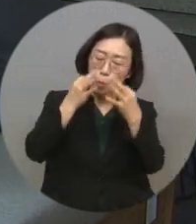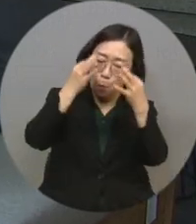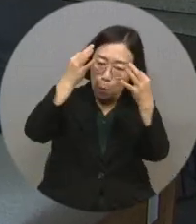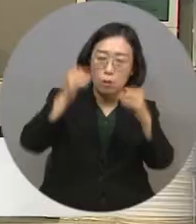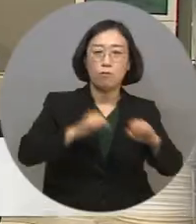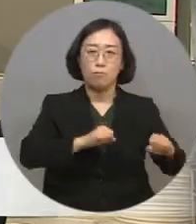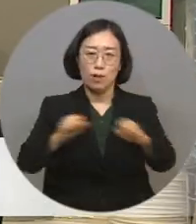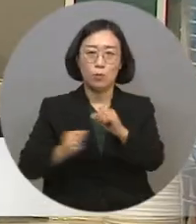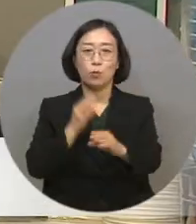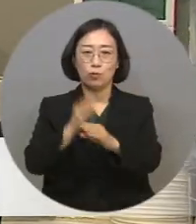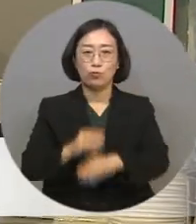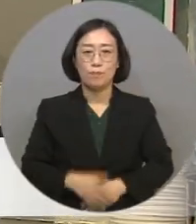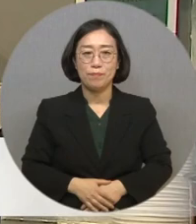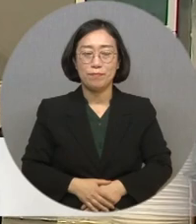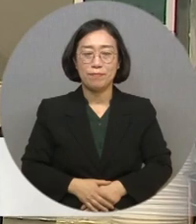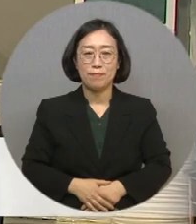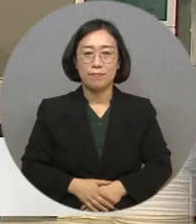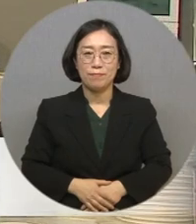있습니다. 그